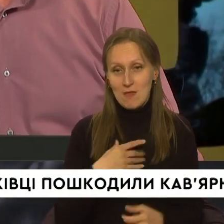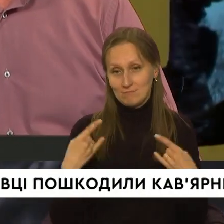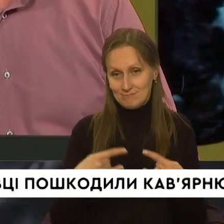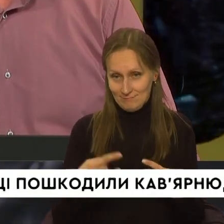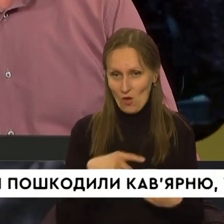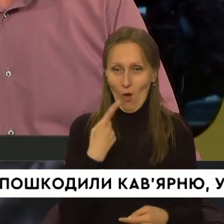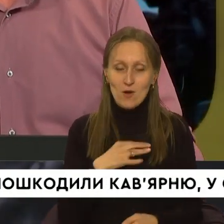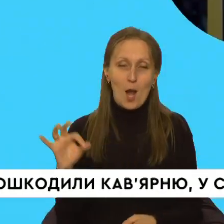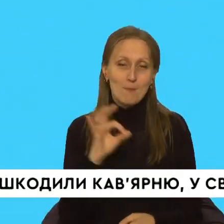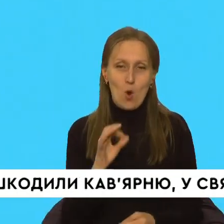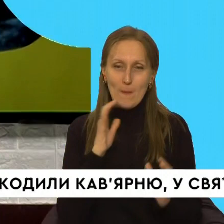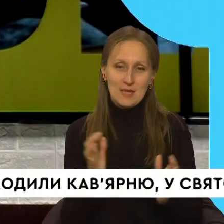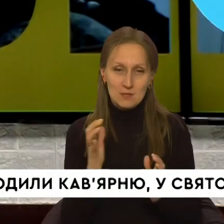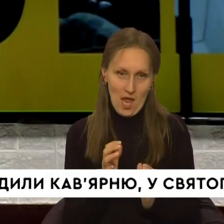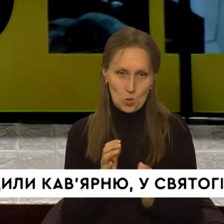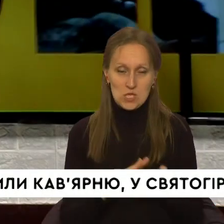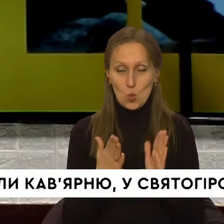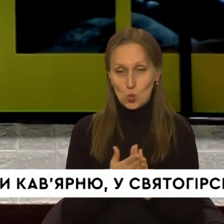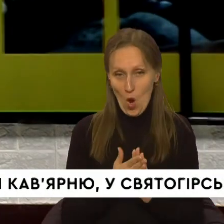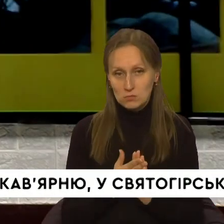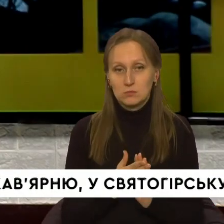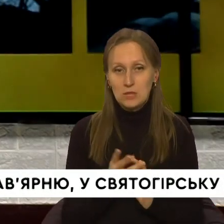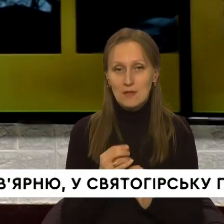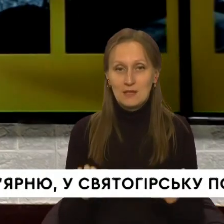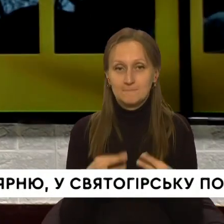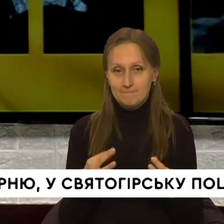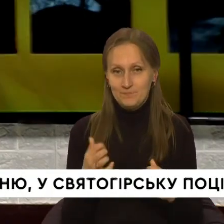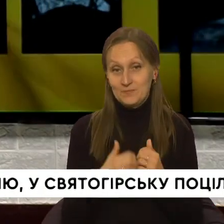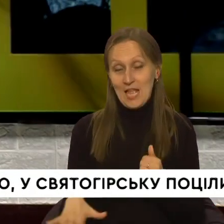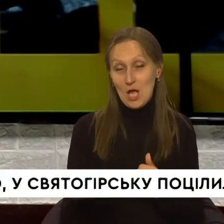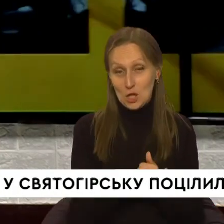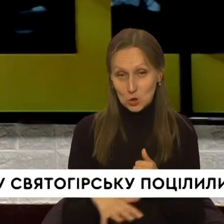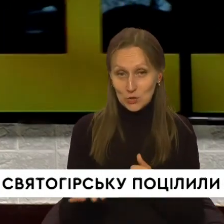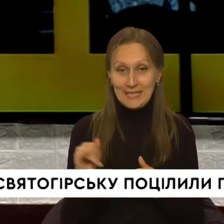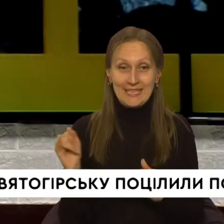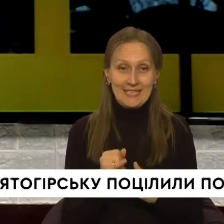ефірі говорили про безпекову ситуацію на деокупованій Херсонщині і не тільки.